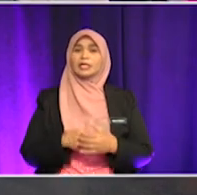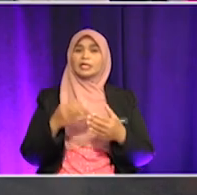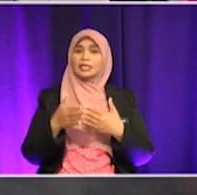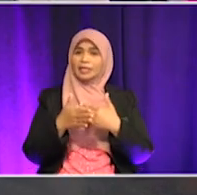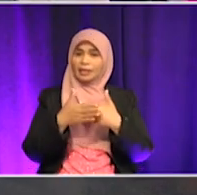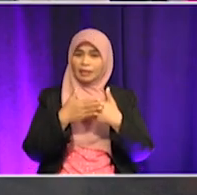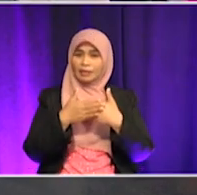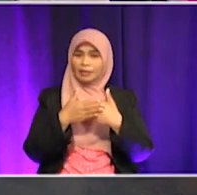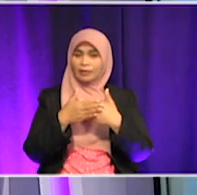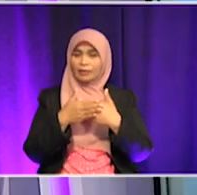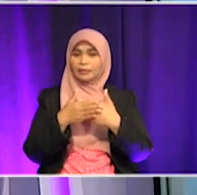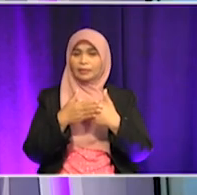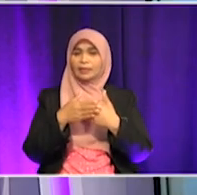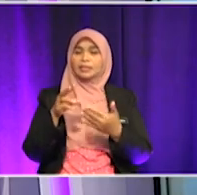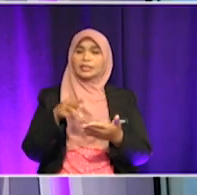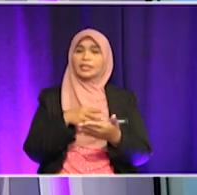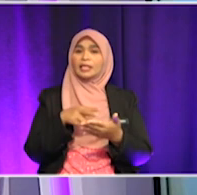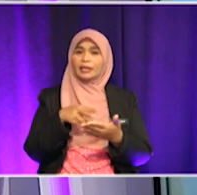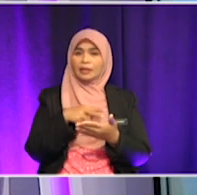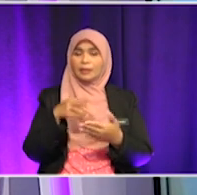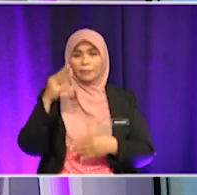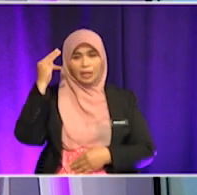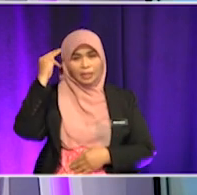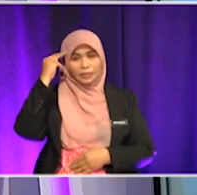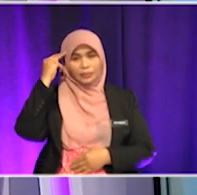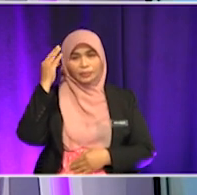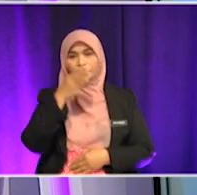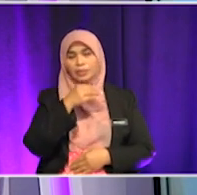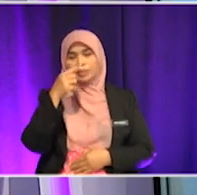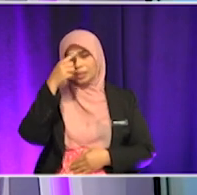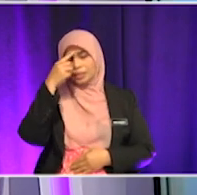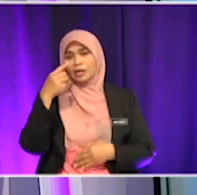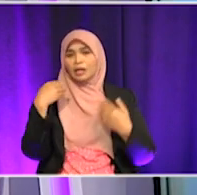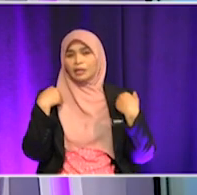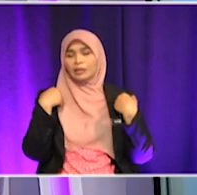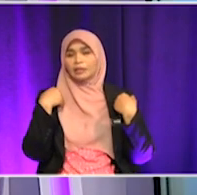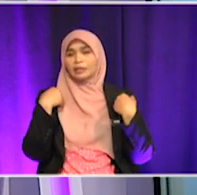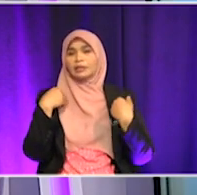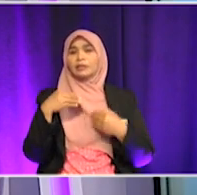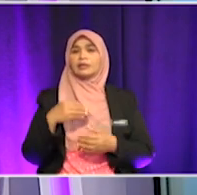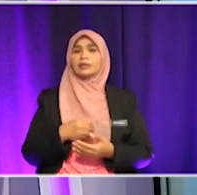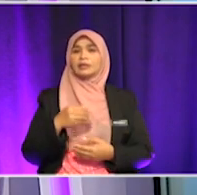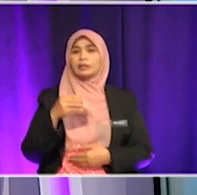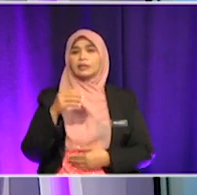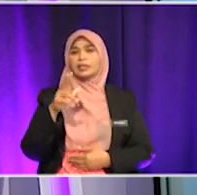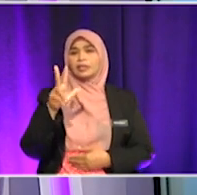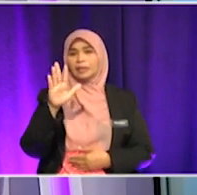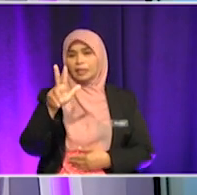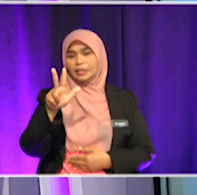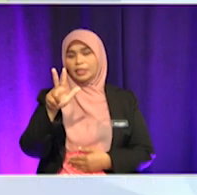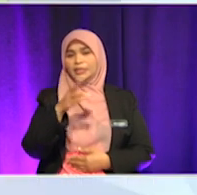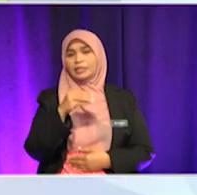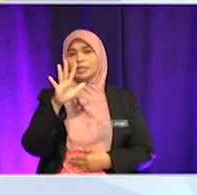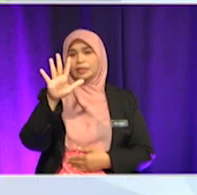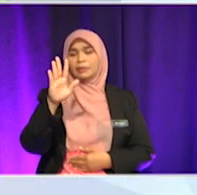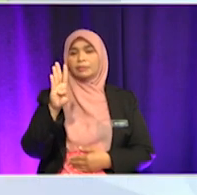lihat di bahagian tarian Melayu, Cina dan India tu ada 5B, B dan 2B. Mm-hmm. Jadi kita tambah ke semuanya di 8B. Pandai